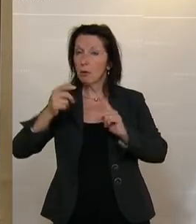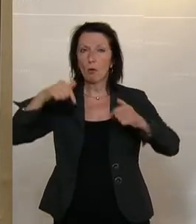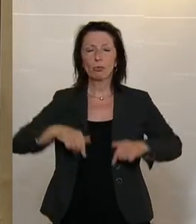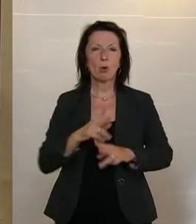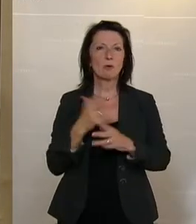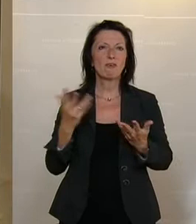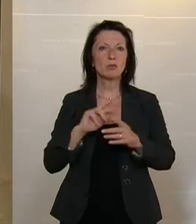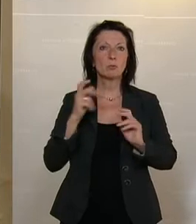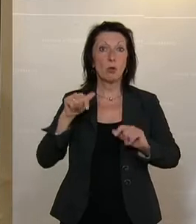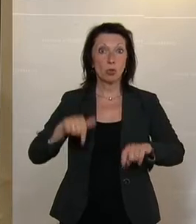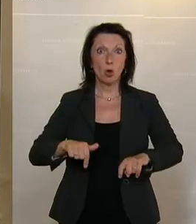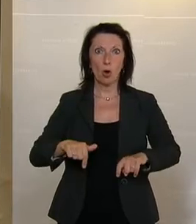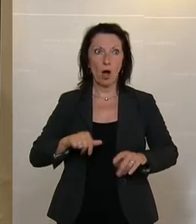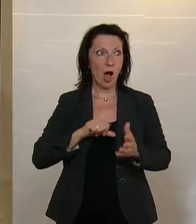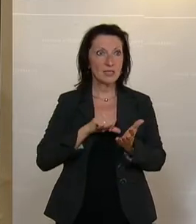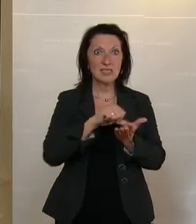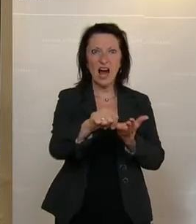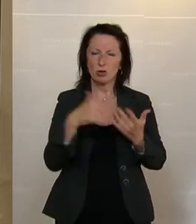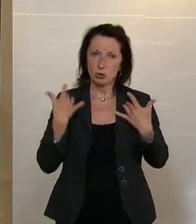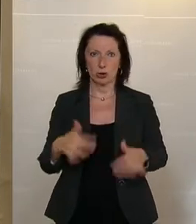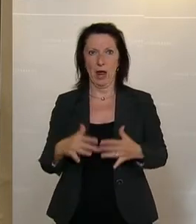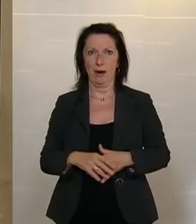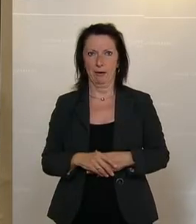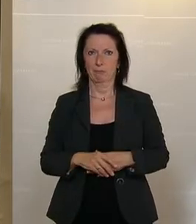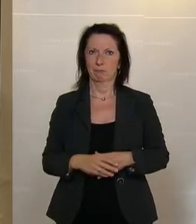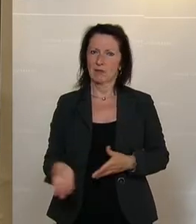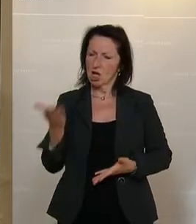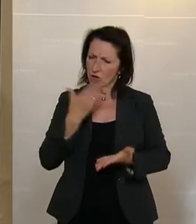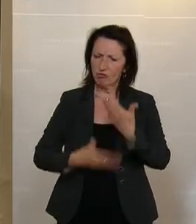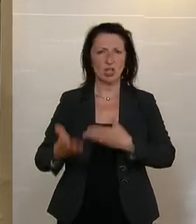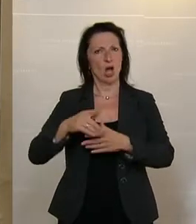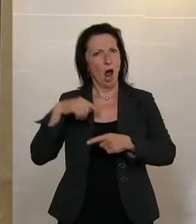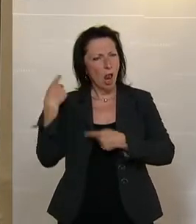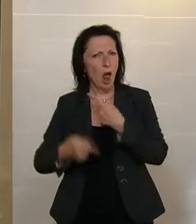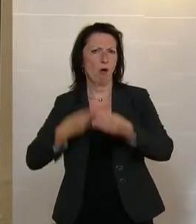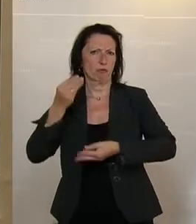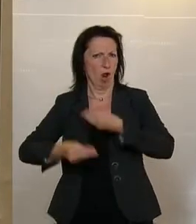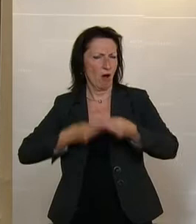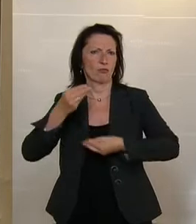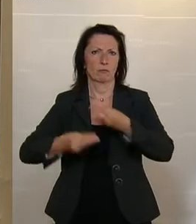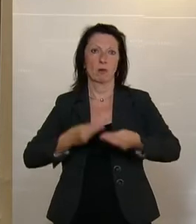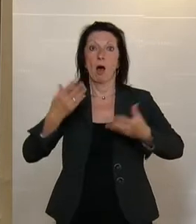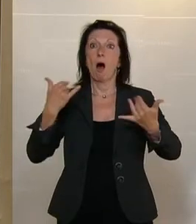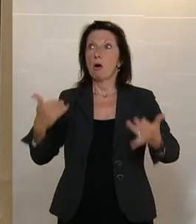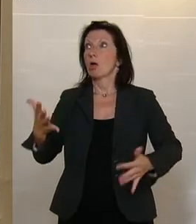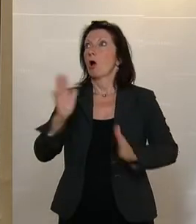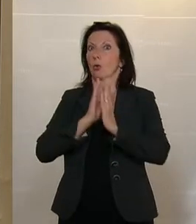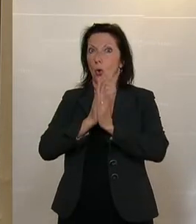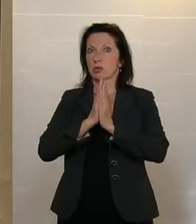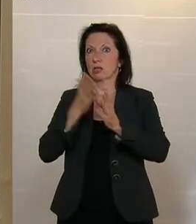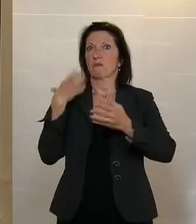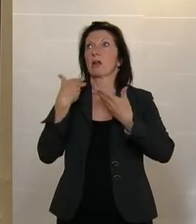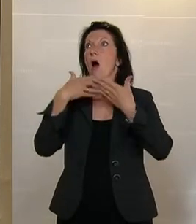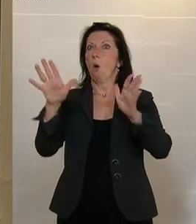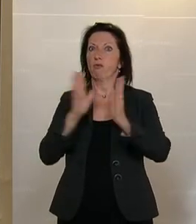umgesetzt. Bei uns wird schneller ausgezahlt. Das Wirtschaftsrat ist in Betrieb. Heute haben wir Gott sei Dank wieder aufsperren können. Sage euch